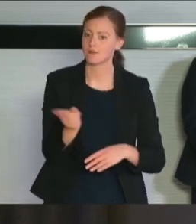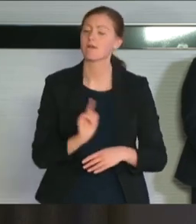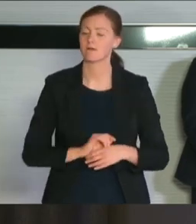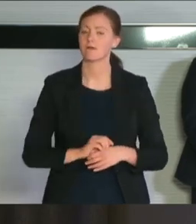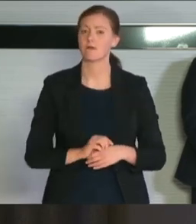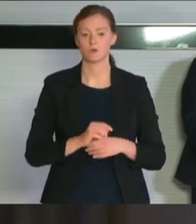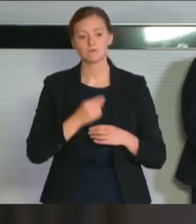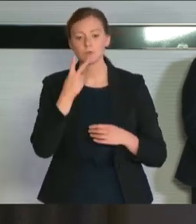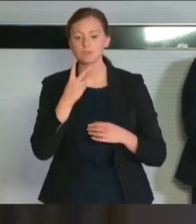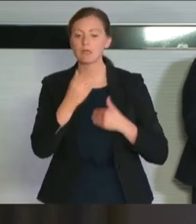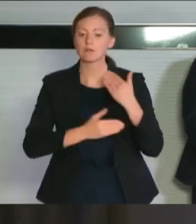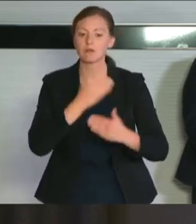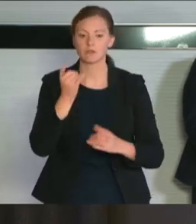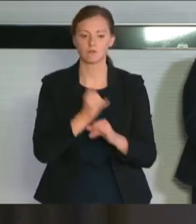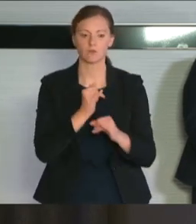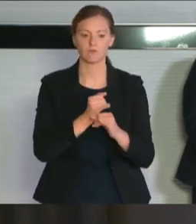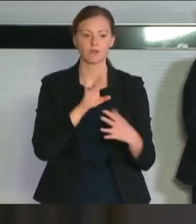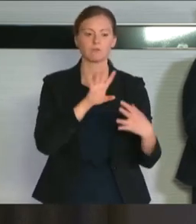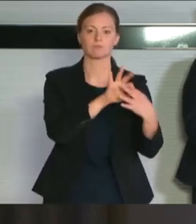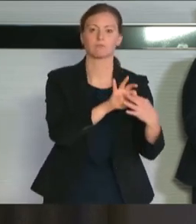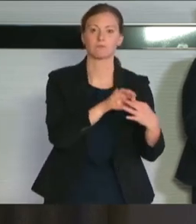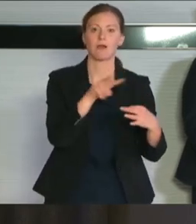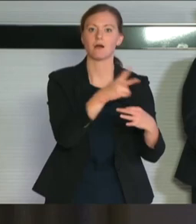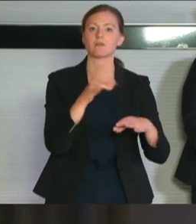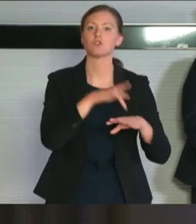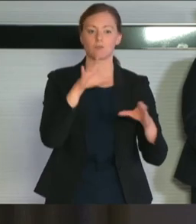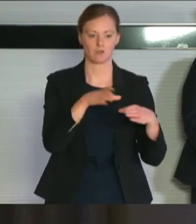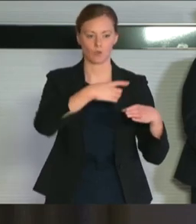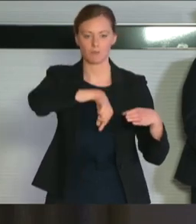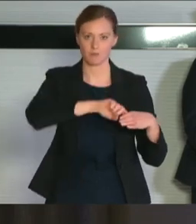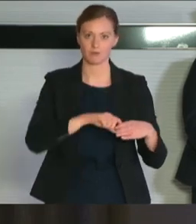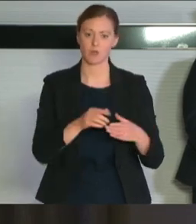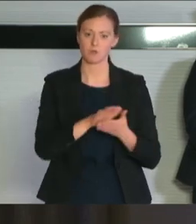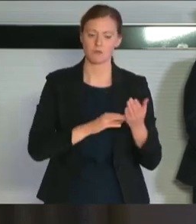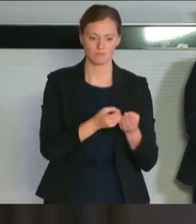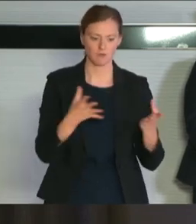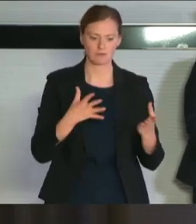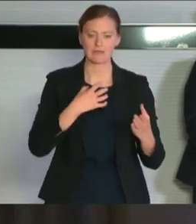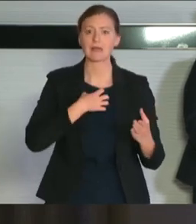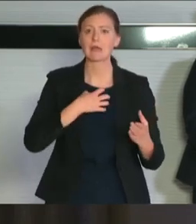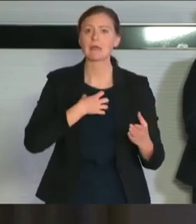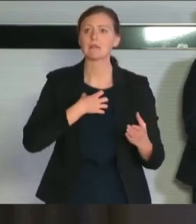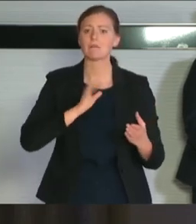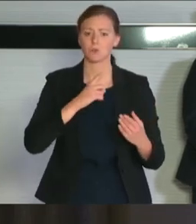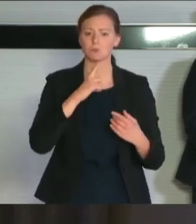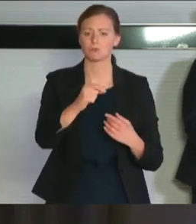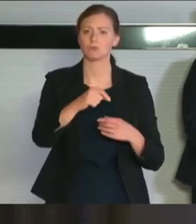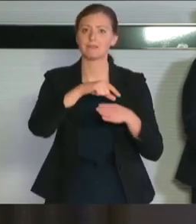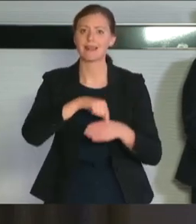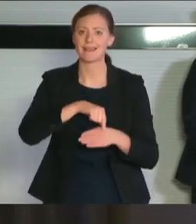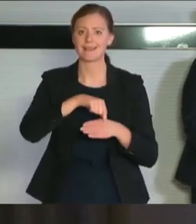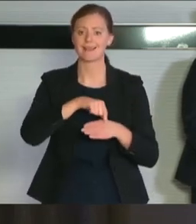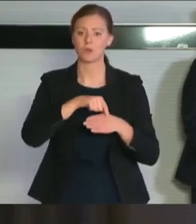se på hvordan vi kan nå ut til de andre sårbare gruppene, for det er mange som nok er redde for å gå til legen og ta